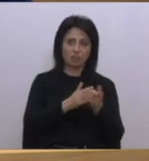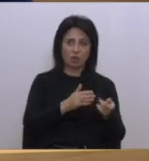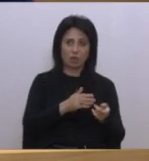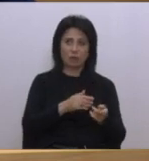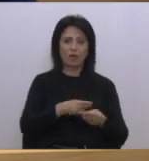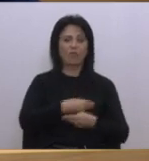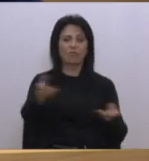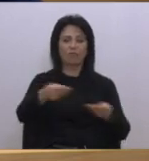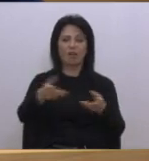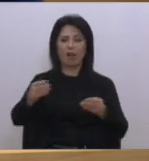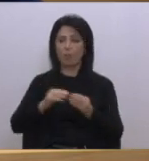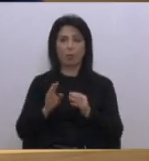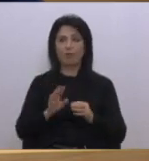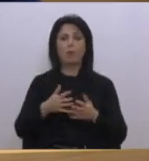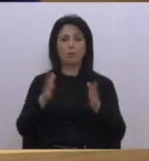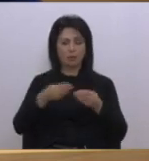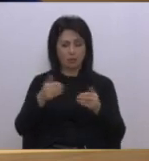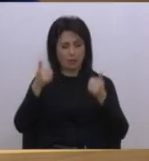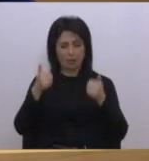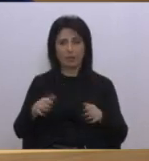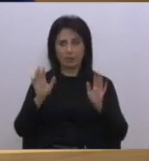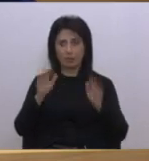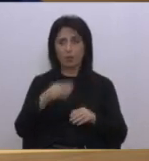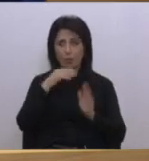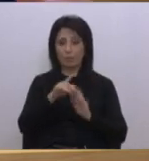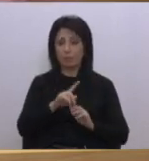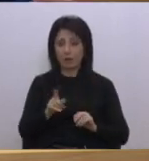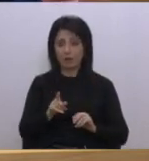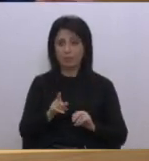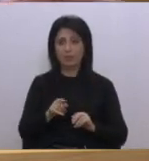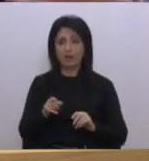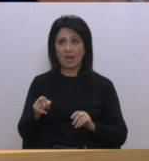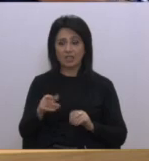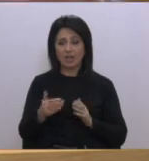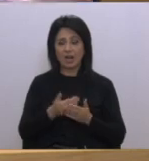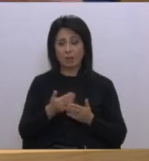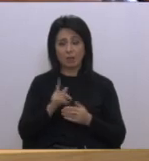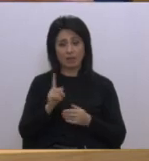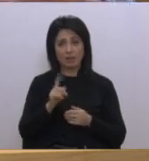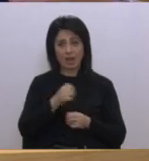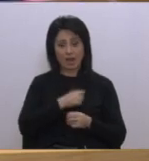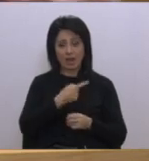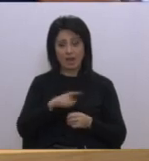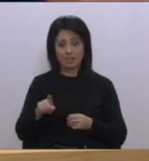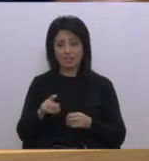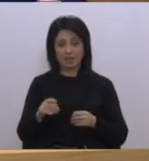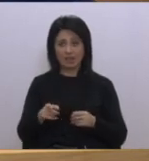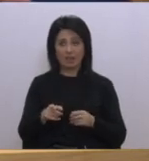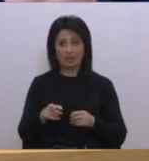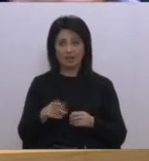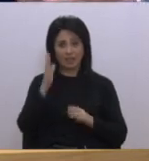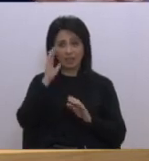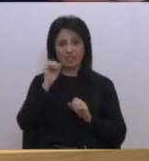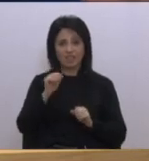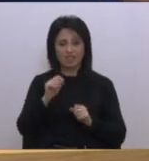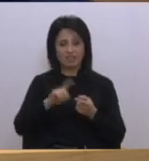ზოგადად დაარიგეთ ფული, პრობლემა არ, რაც ქვემეთ ფულს დაუბრუნდეთ, ხალს მით უკეთესი, მაგრამ აი ეს ამბავი, რომ გაწევა სიმდოში არაფერში არის, არ